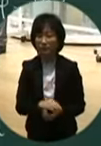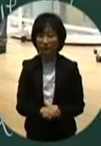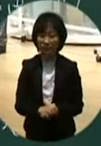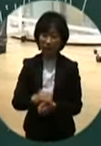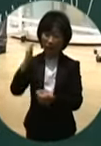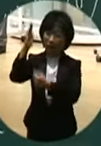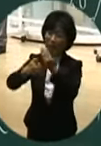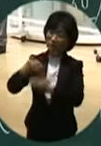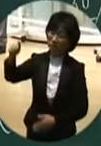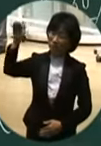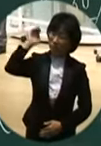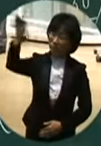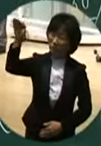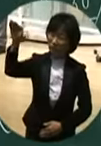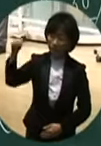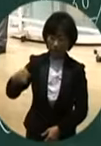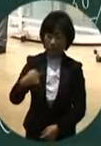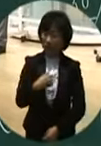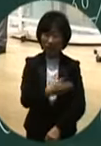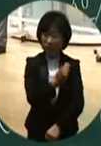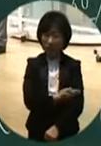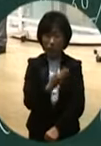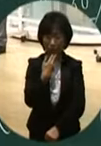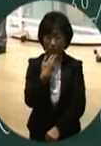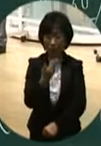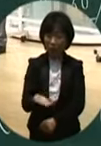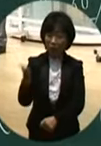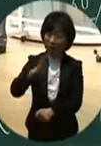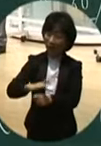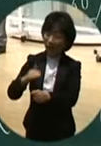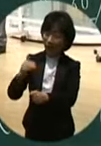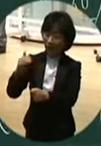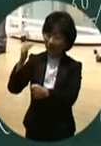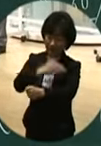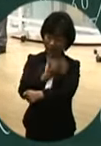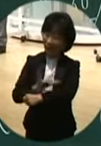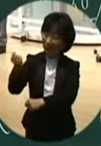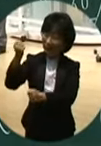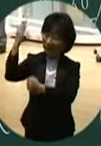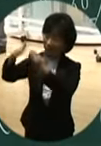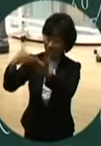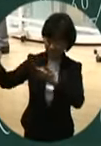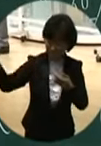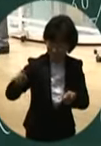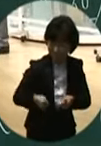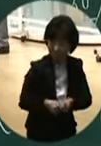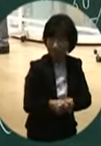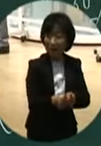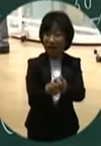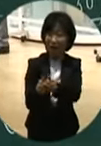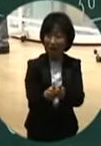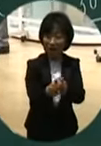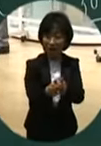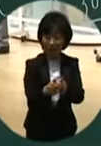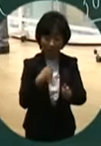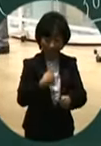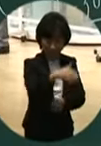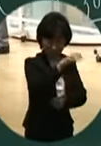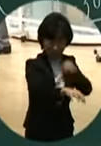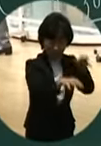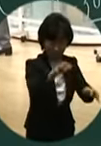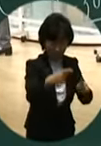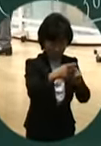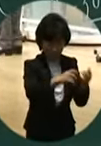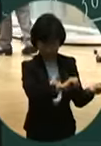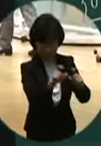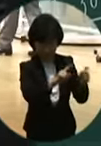heard. 나는 능력이 없습니다만은 나와 함께 계시는 하나님으로 말미암아 그 역사로 가는 곳마다 교회 살리게 해 주십시오. God, I do